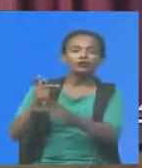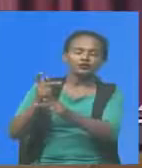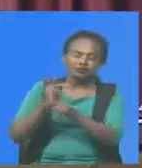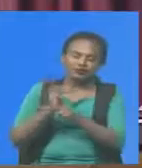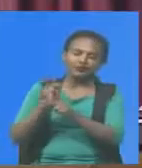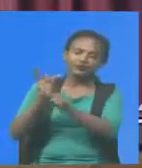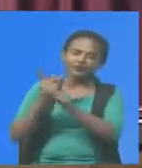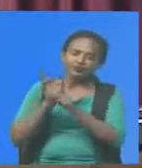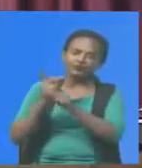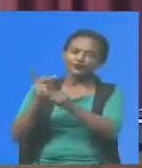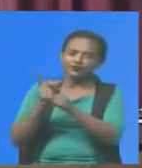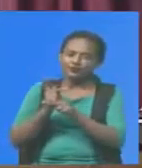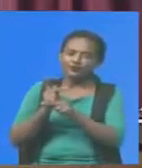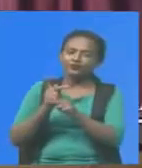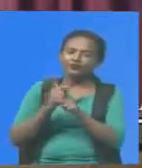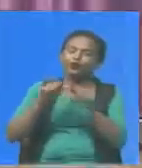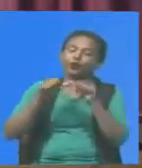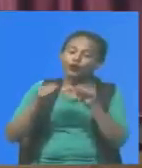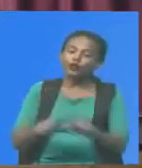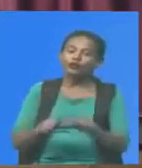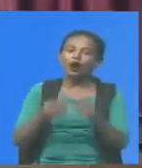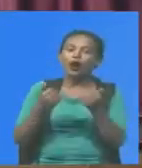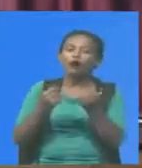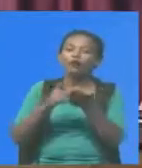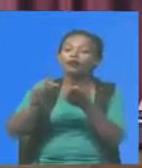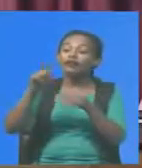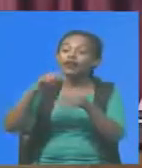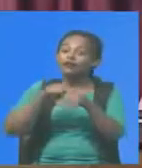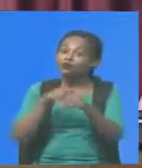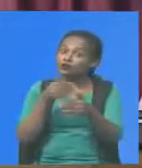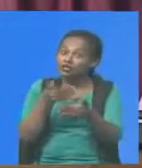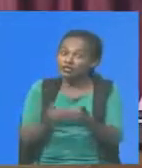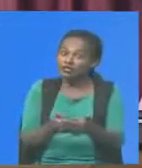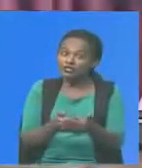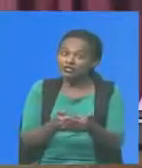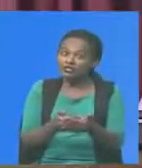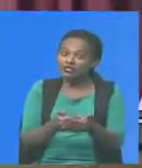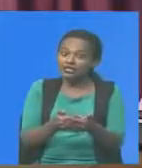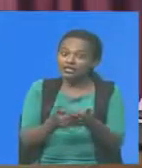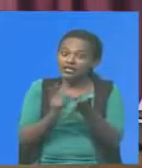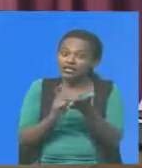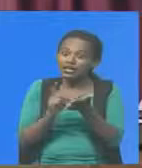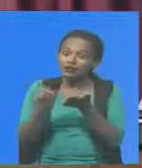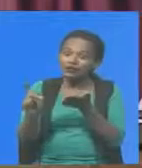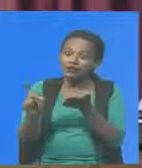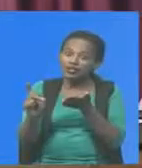ስትበደር ቆይታ አሁን መክፈያ ጊዜው ሲደርስ ለመክፈል